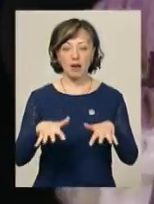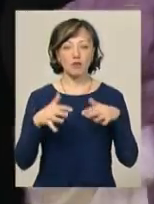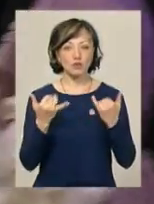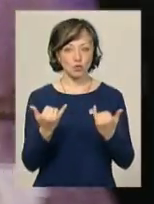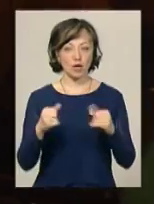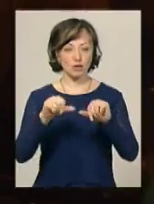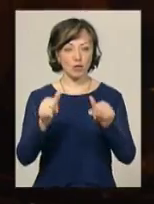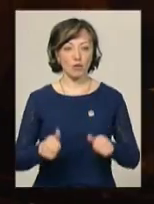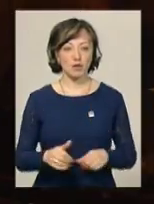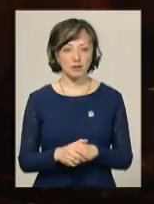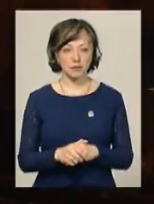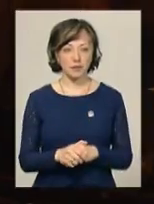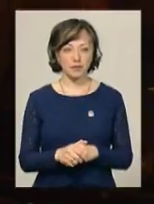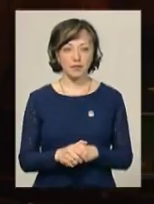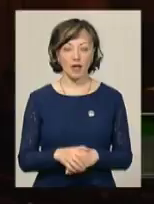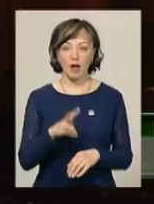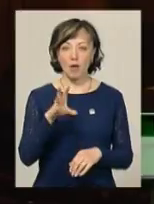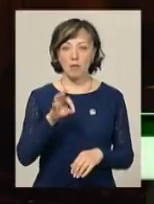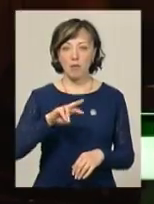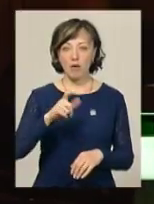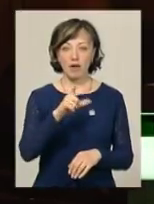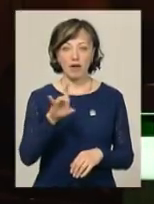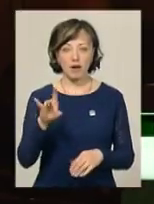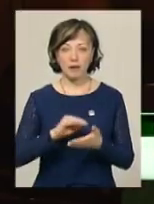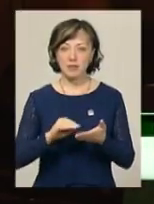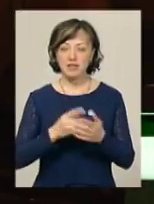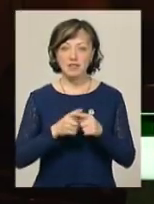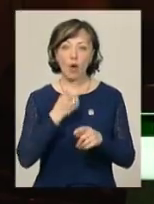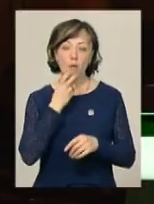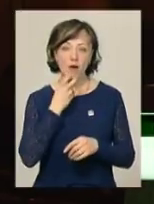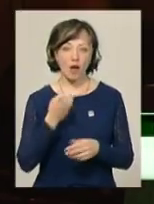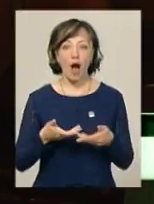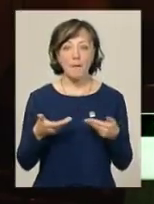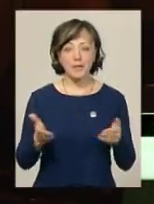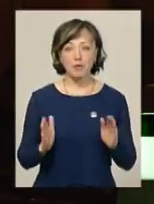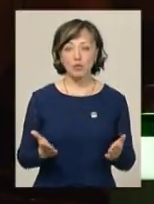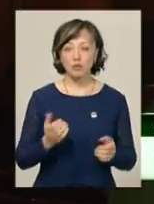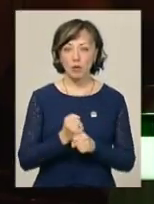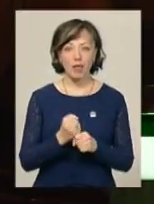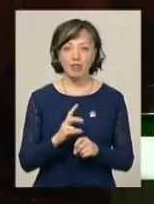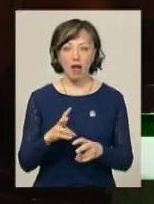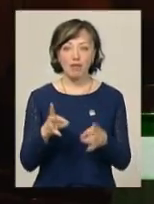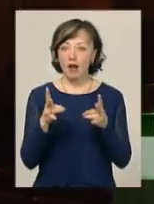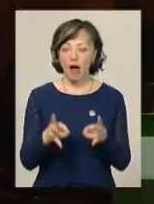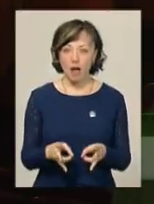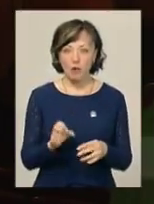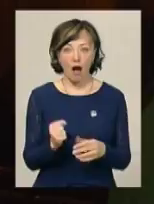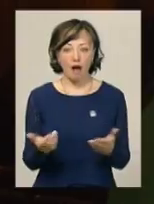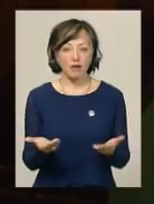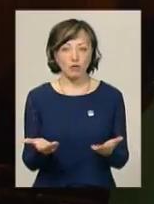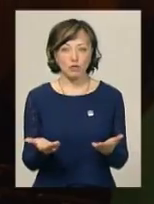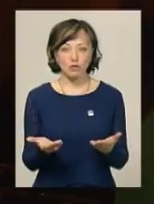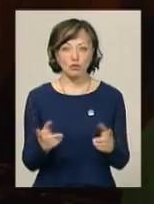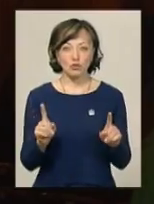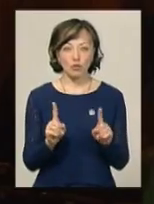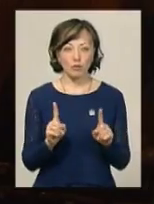сучасному образі. Мольєр написав це комедію, а ми будемо робити, як, я не хочу сказати трагедію, а якусь таку,